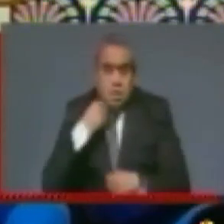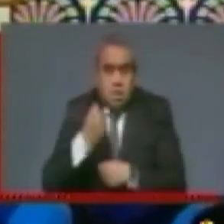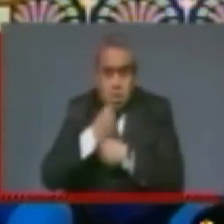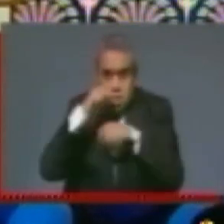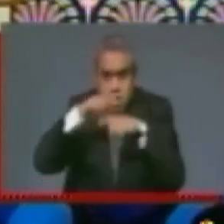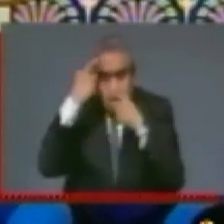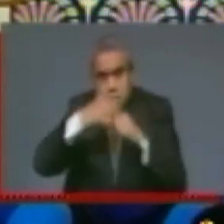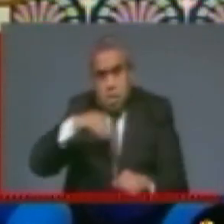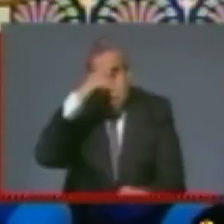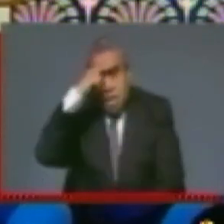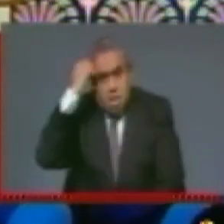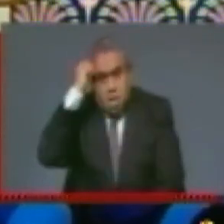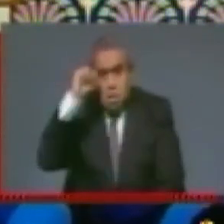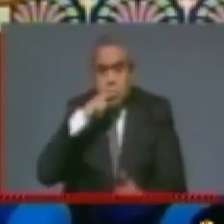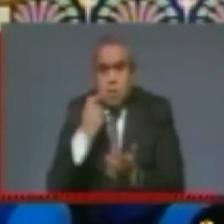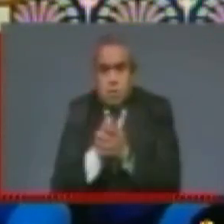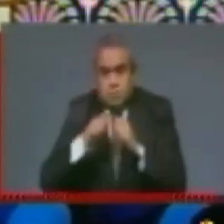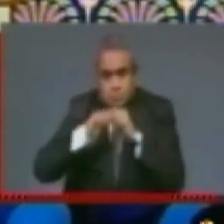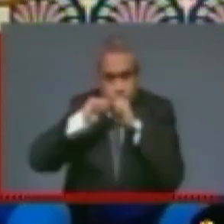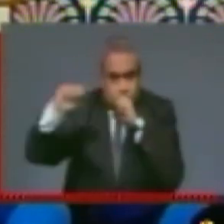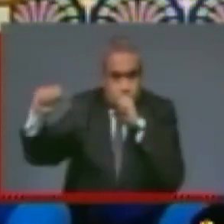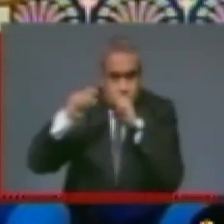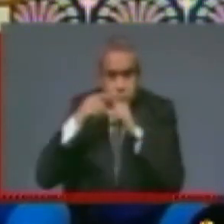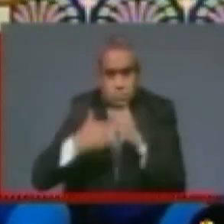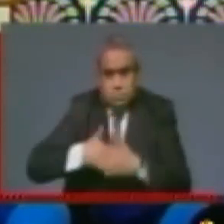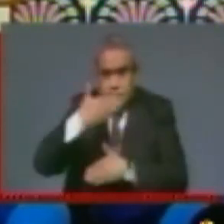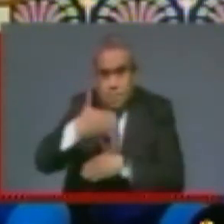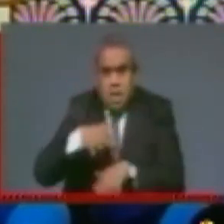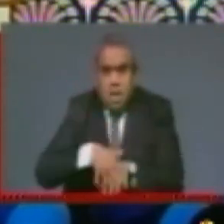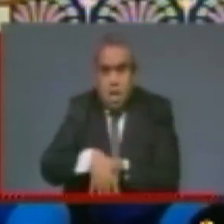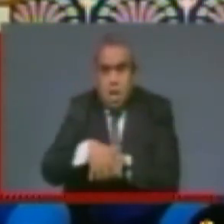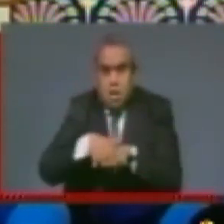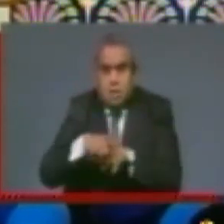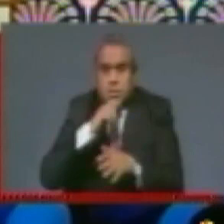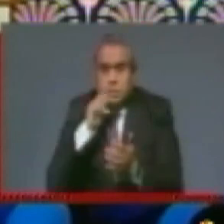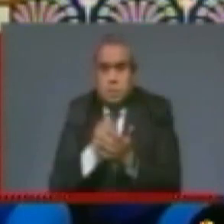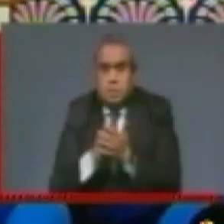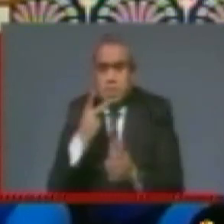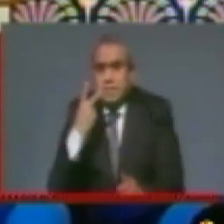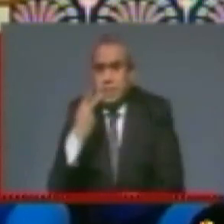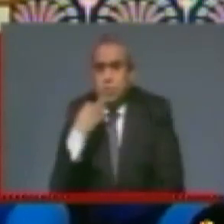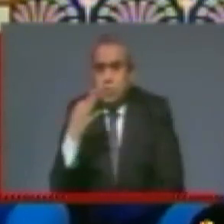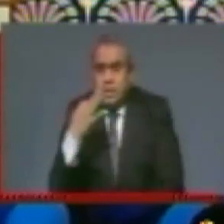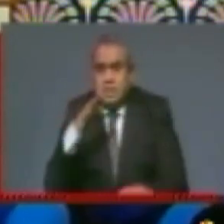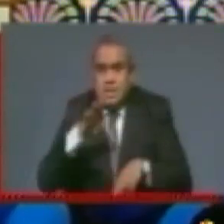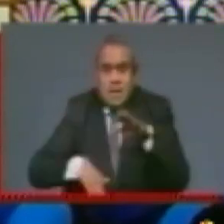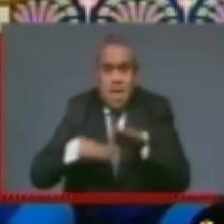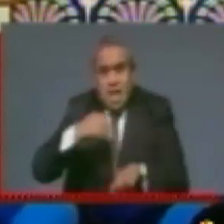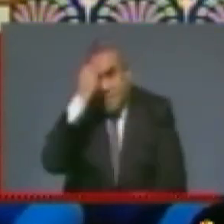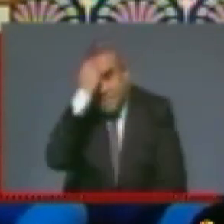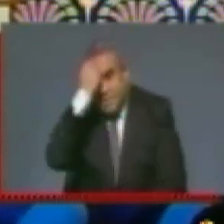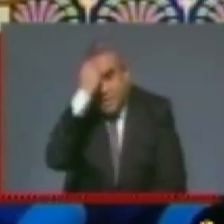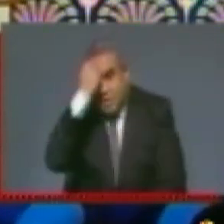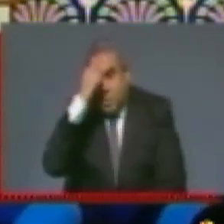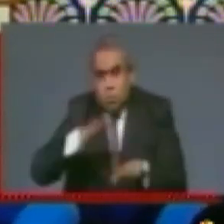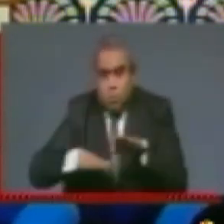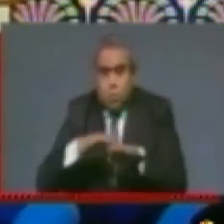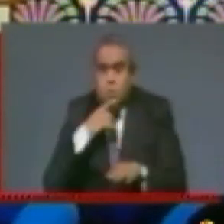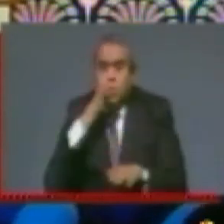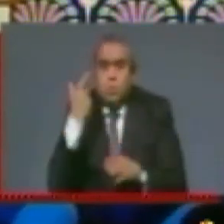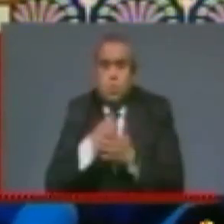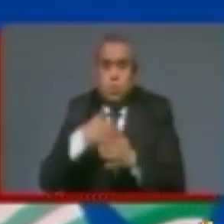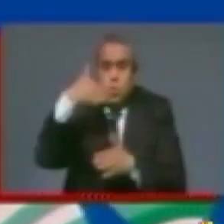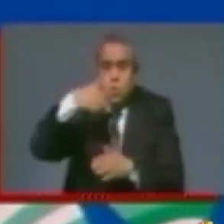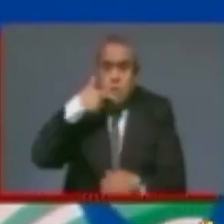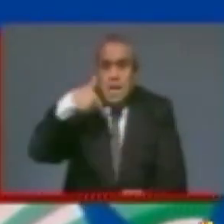من حيث المساحه بعد محافظه اسوان ب 32 الف كيلو متر مربع وفيها اكتر من سته مليون